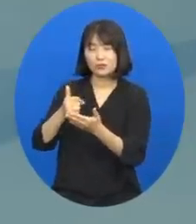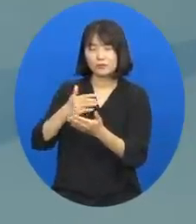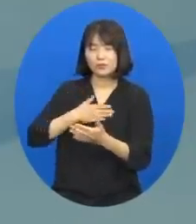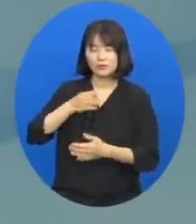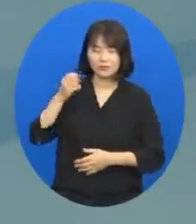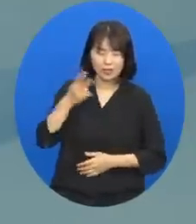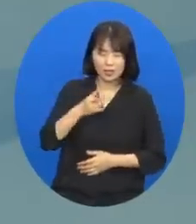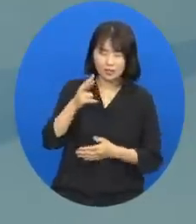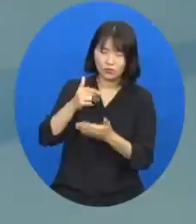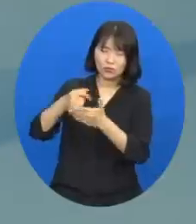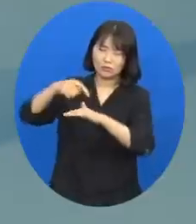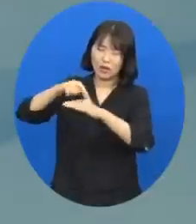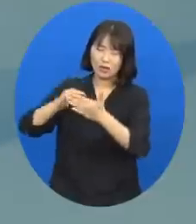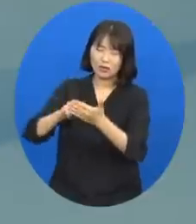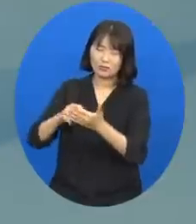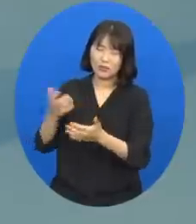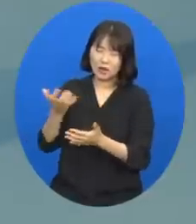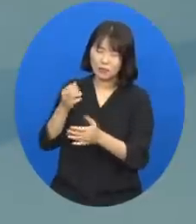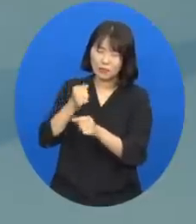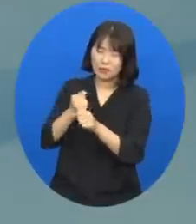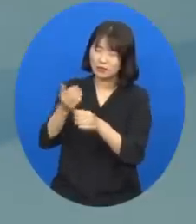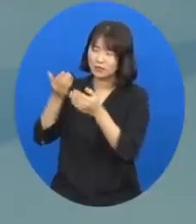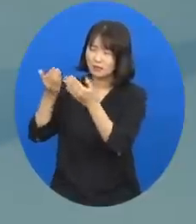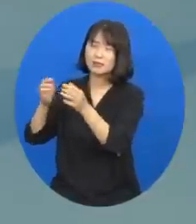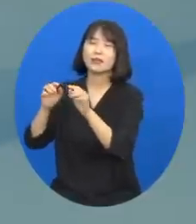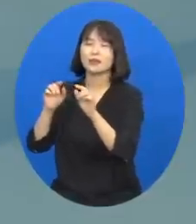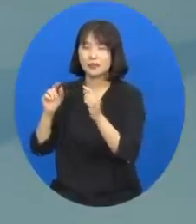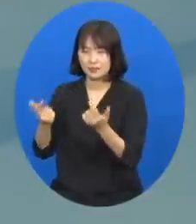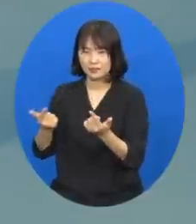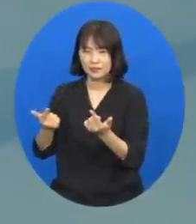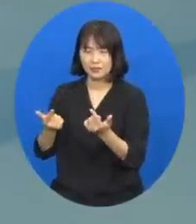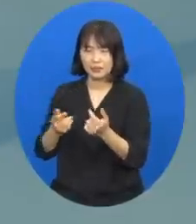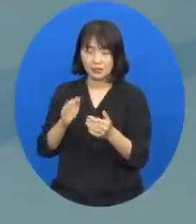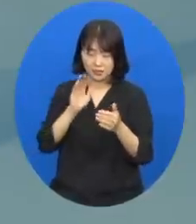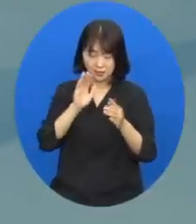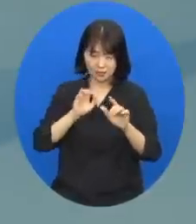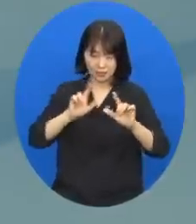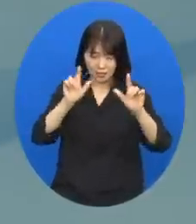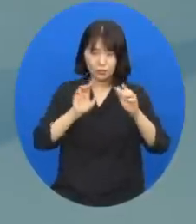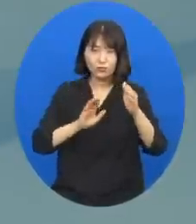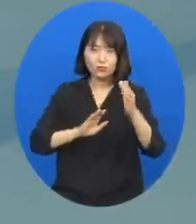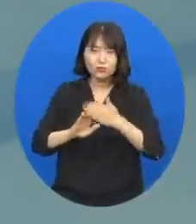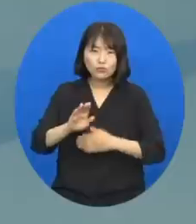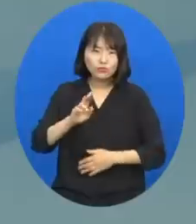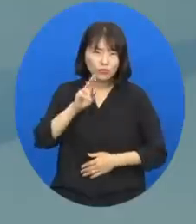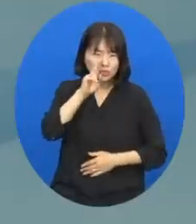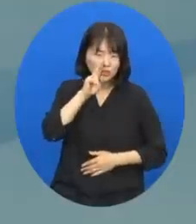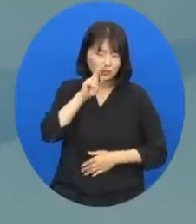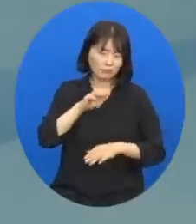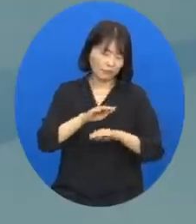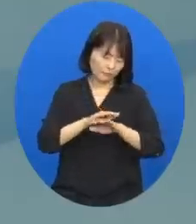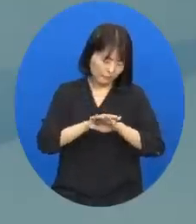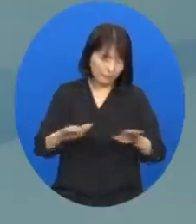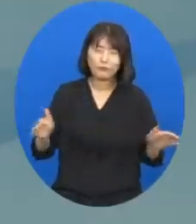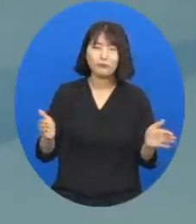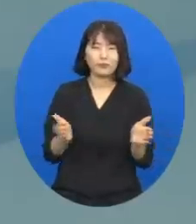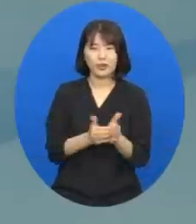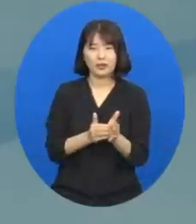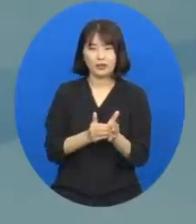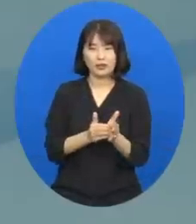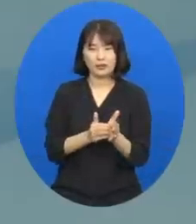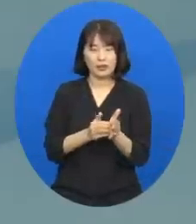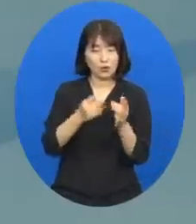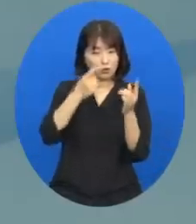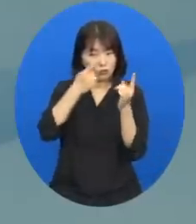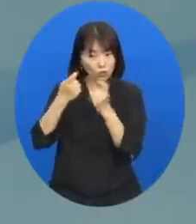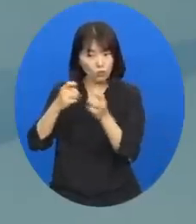마음을 아프자 자 않겠습니다 정말 그날 이 오른 요 시기 있음 및 해결해 됐어요 유군 개서 보지만